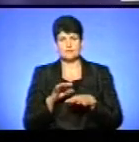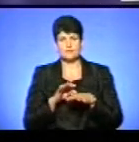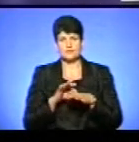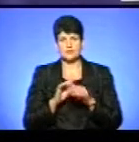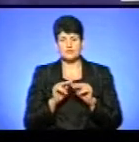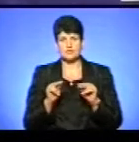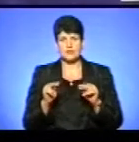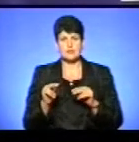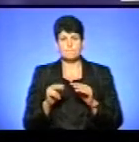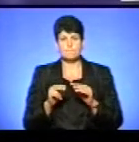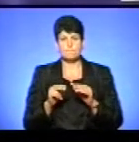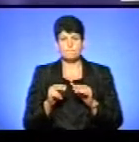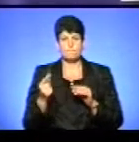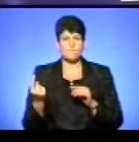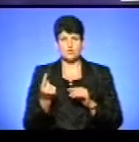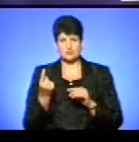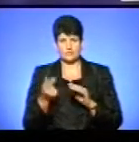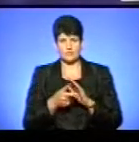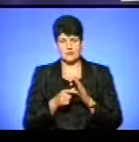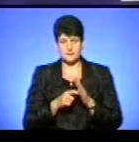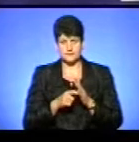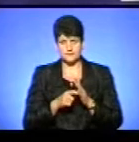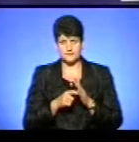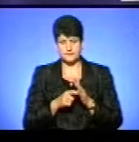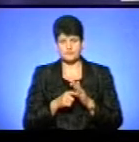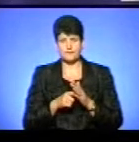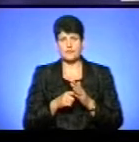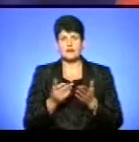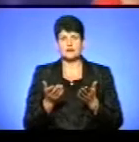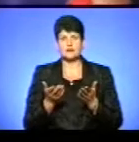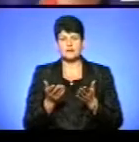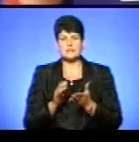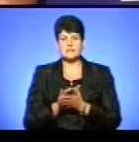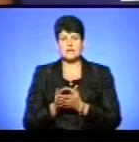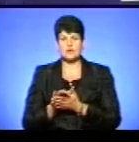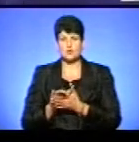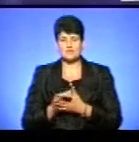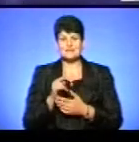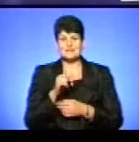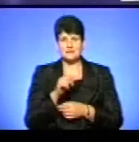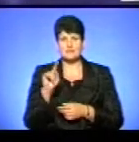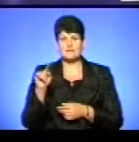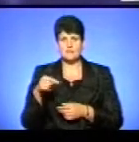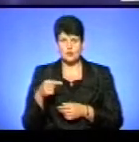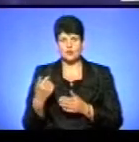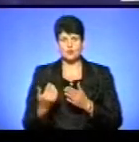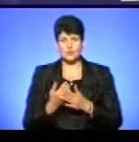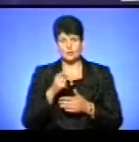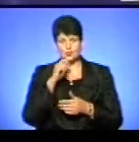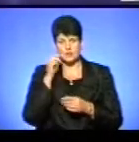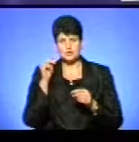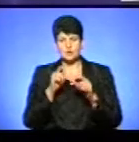вчителі початкової ланки і освіти, які знайомляться з тими вимогами нової української школи